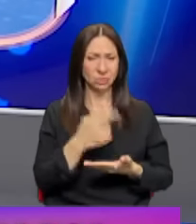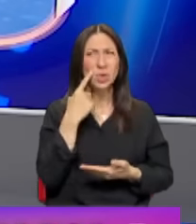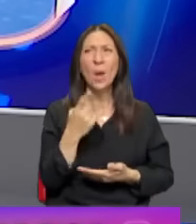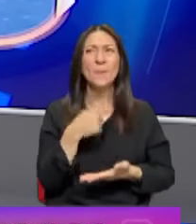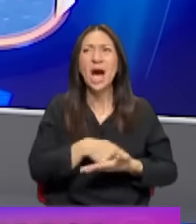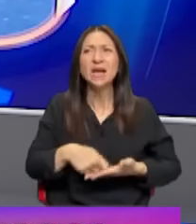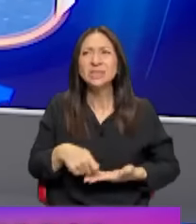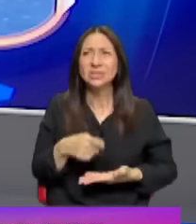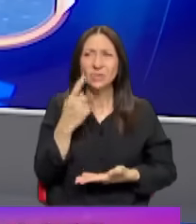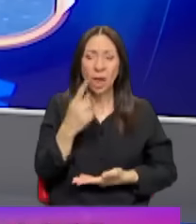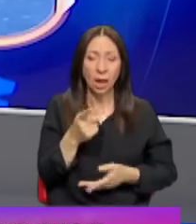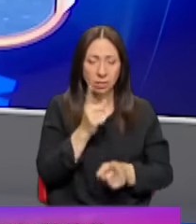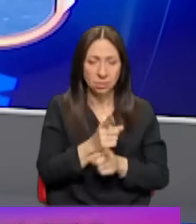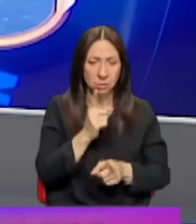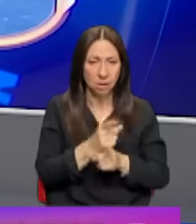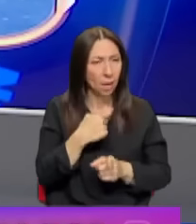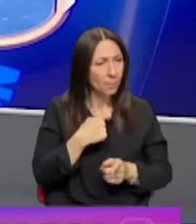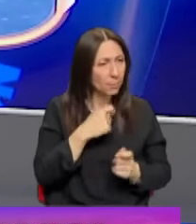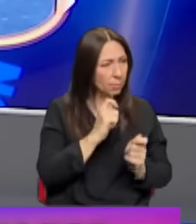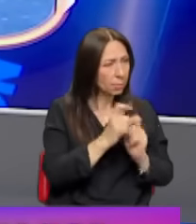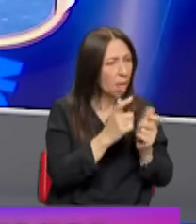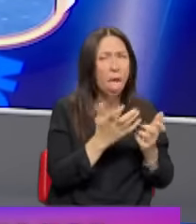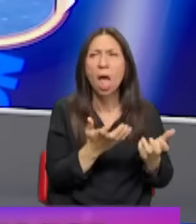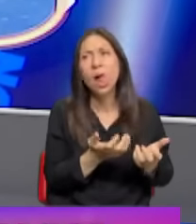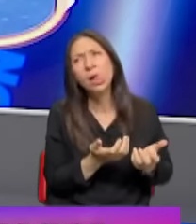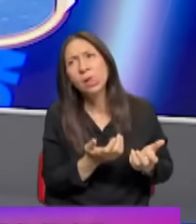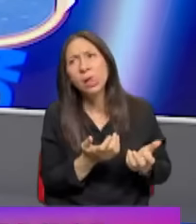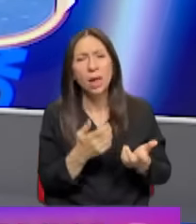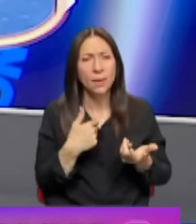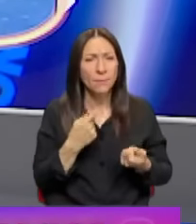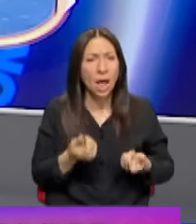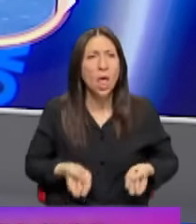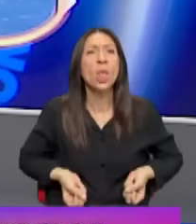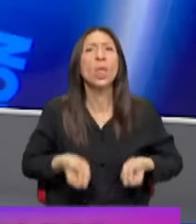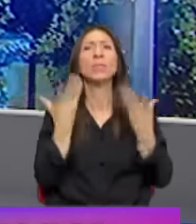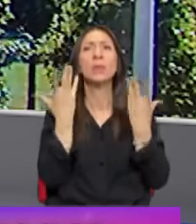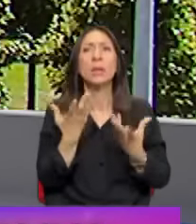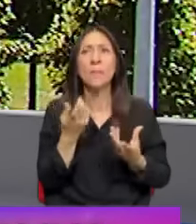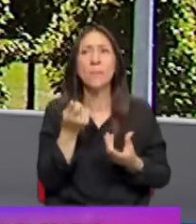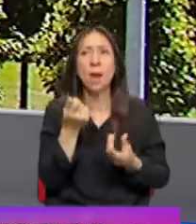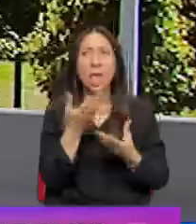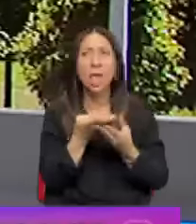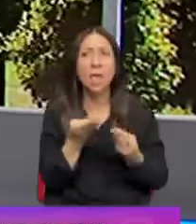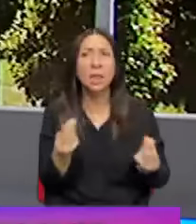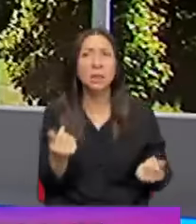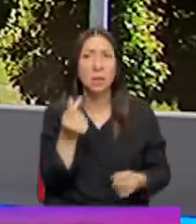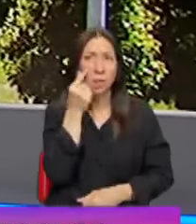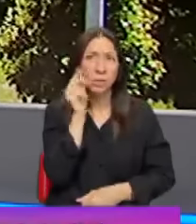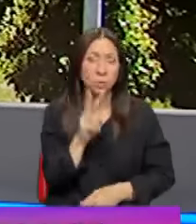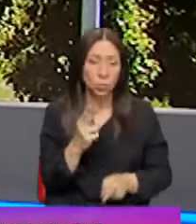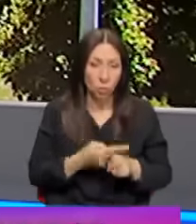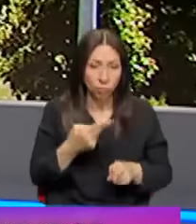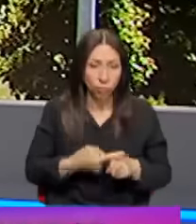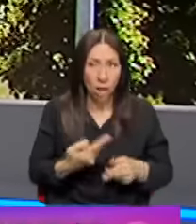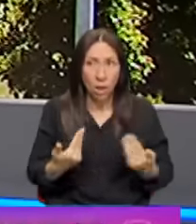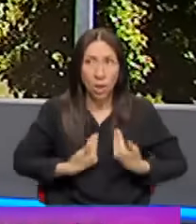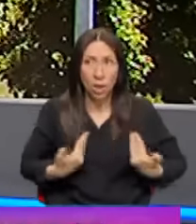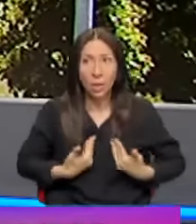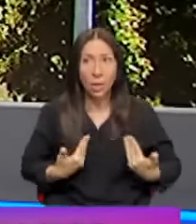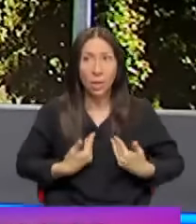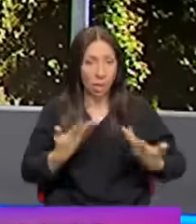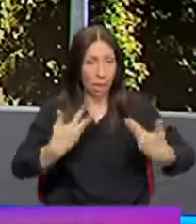her geçen gün alım gücünün düştüğünü, her geçen gün paranın gücünü yitirdiğini bizzat tecrübe ediyoruz. Hep